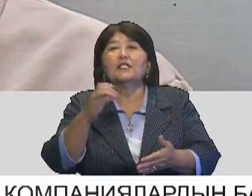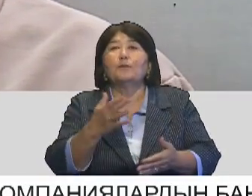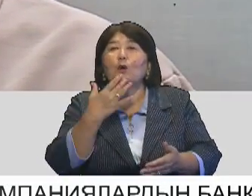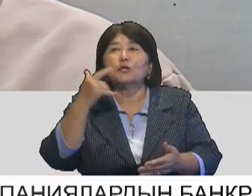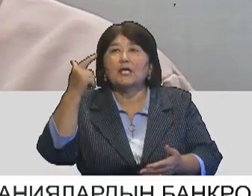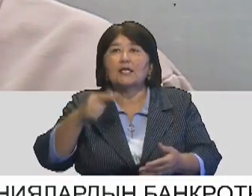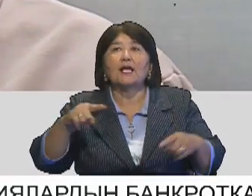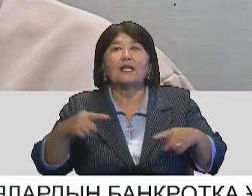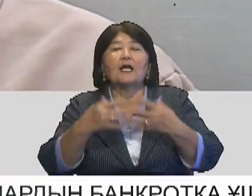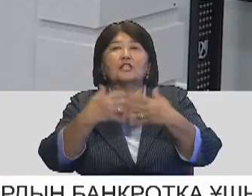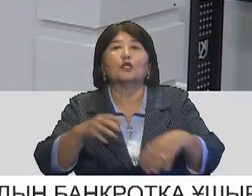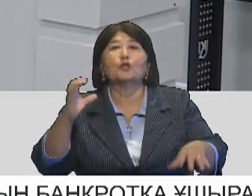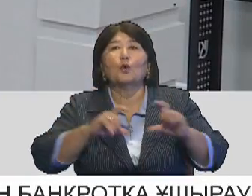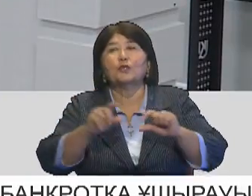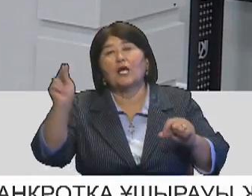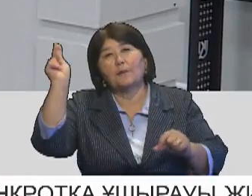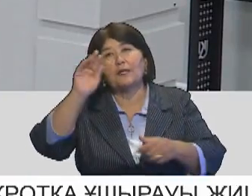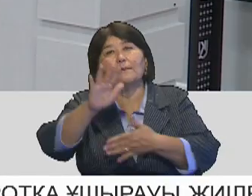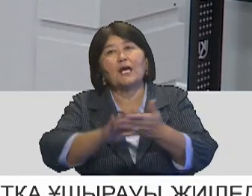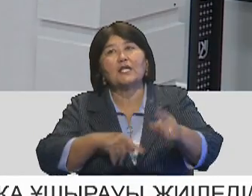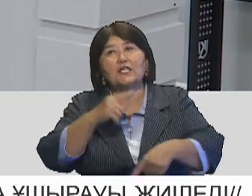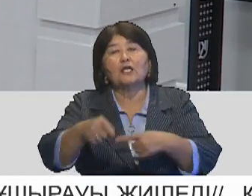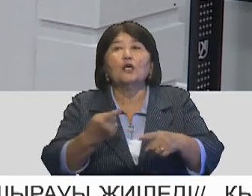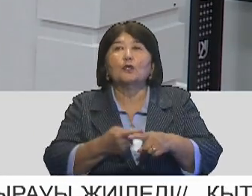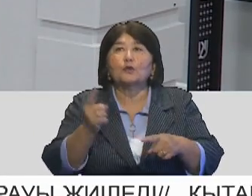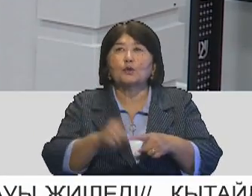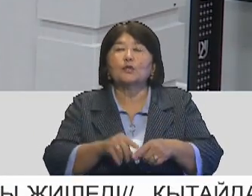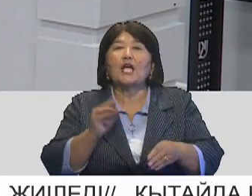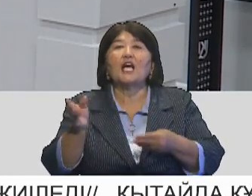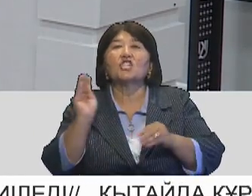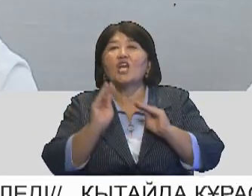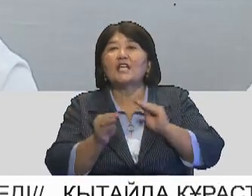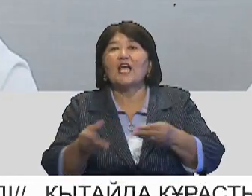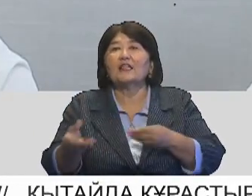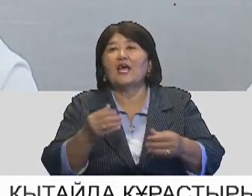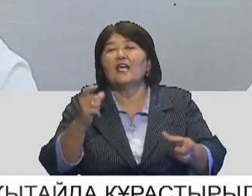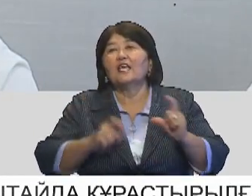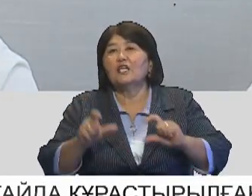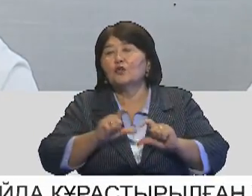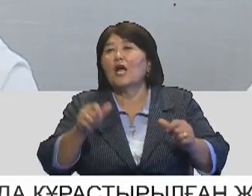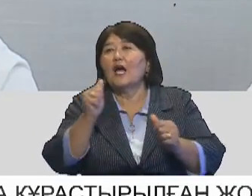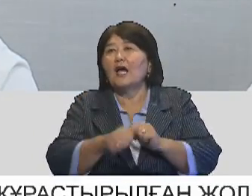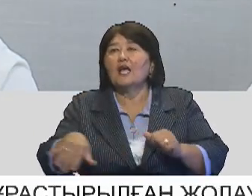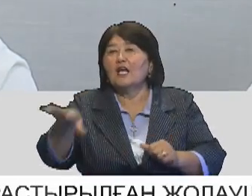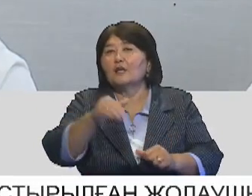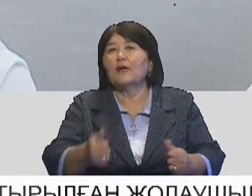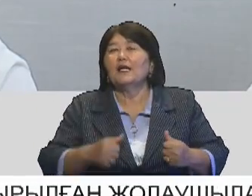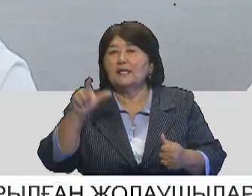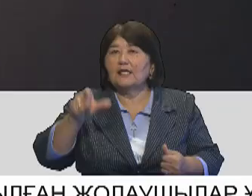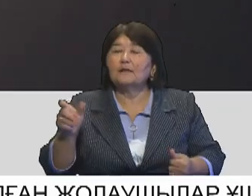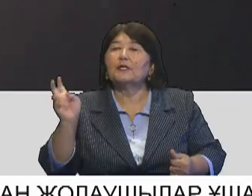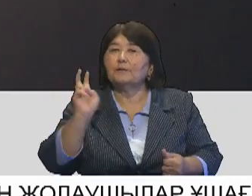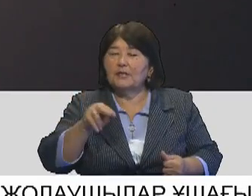және технологиялар университетінде білімін жалғастырылады. Сондықтан жасанды интеллект институтында еліміздің әр өңірінен талапкерлер келіп білім